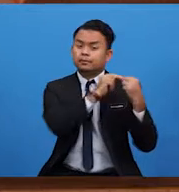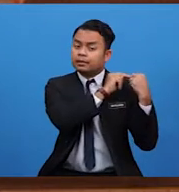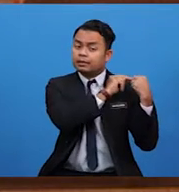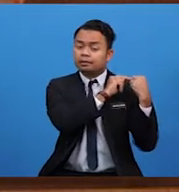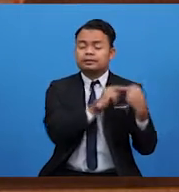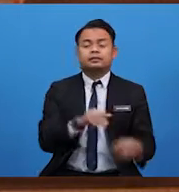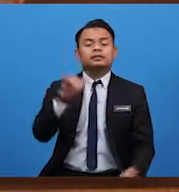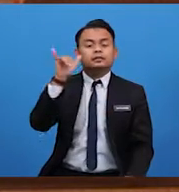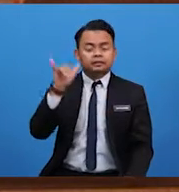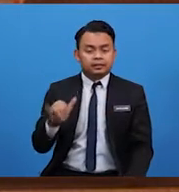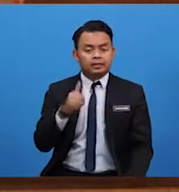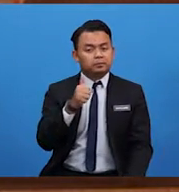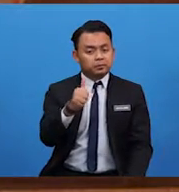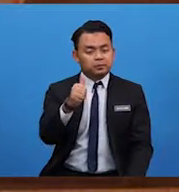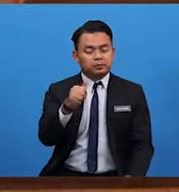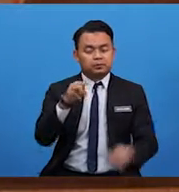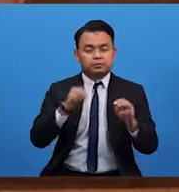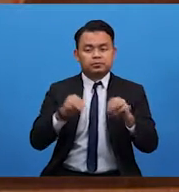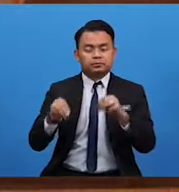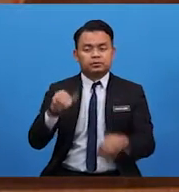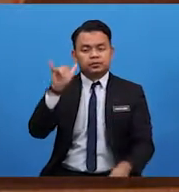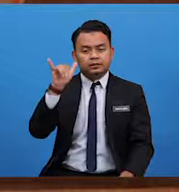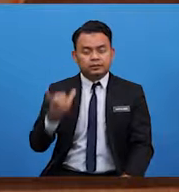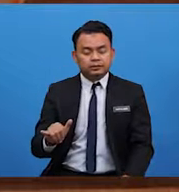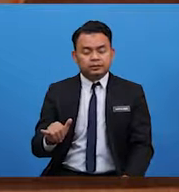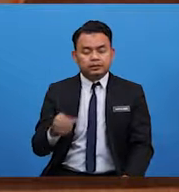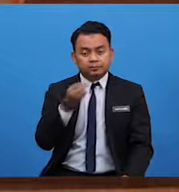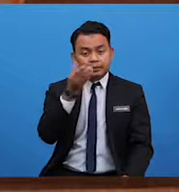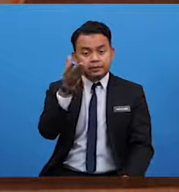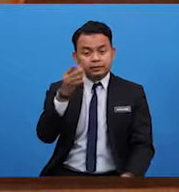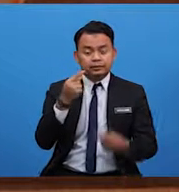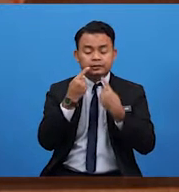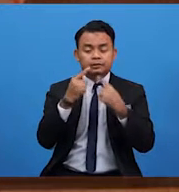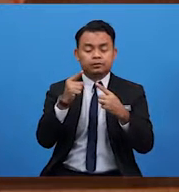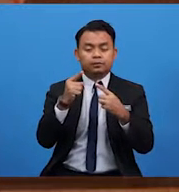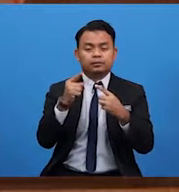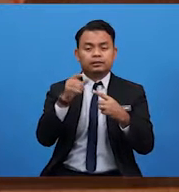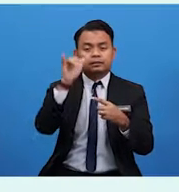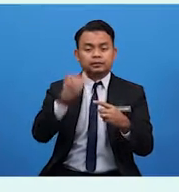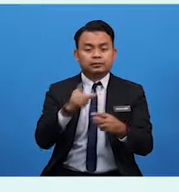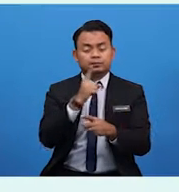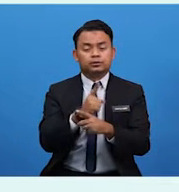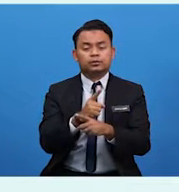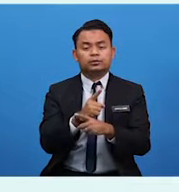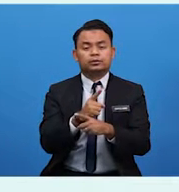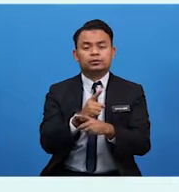Ya, bagus murid-murid yang telah memberi jawapan yang tepat dan betul berkenaan beban.